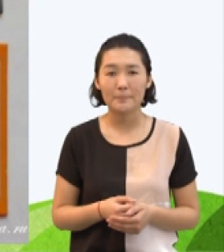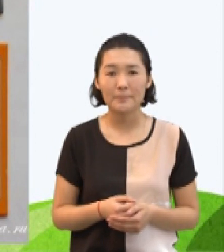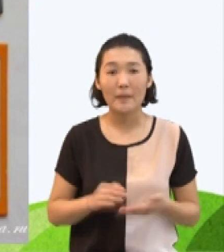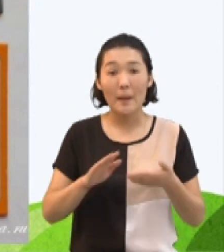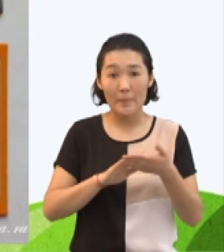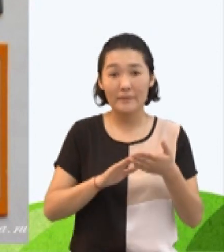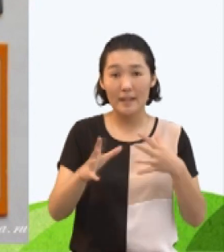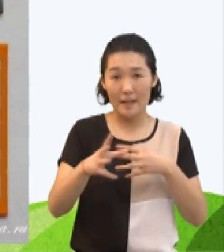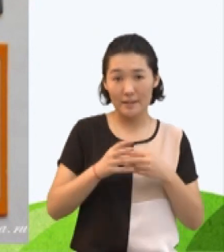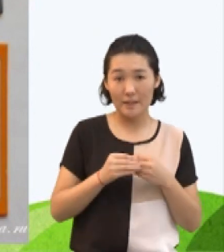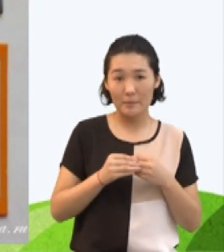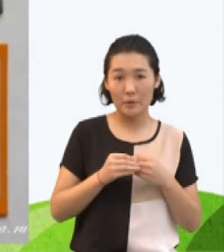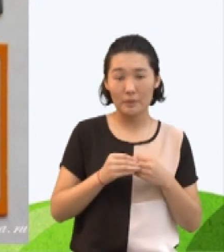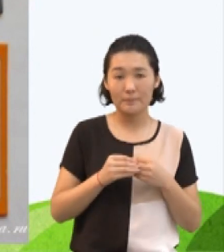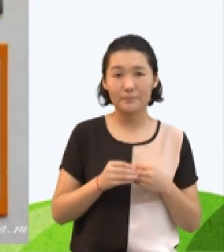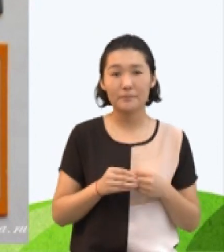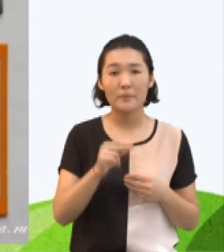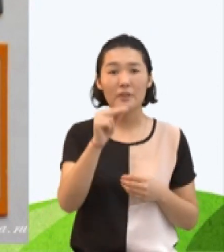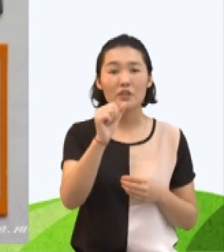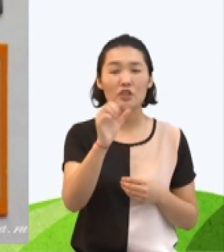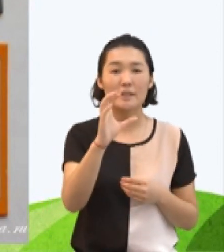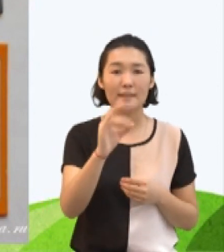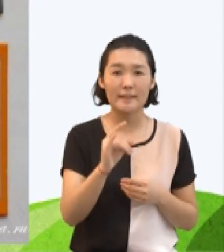Повторяйте за мной. Часы,